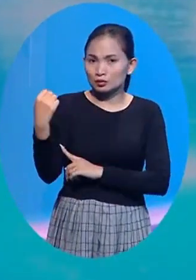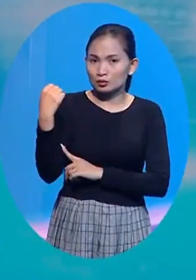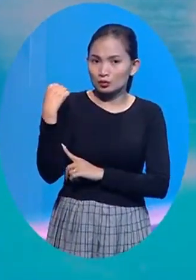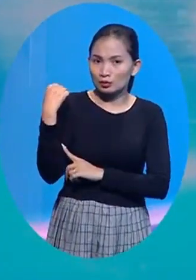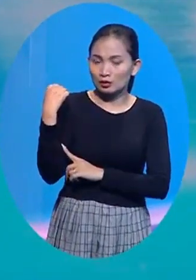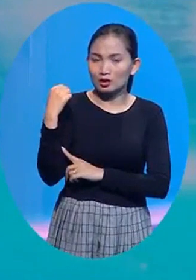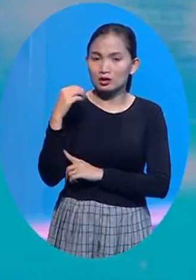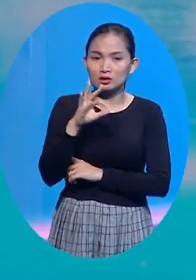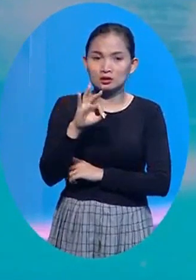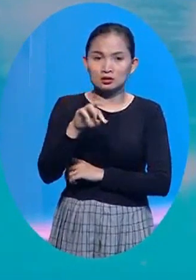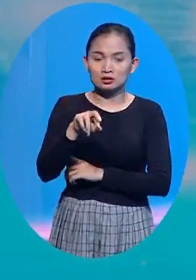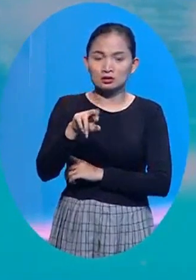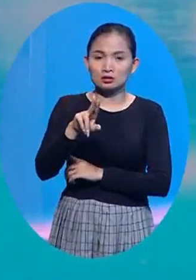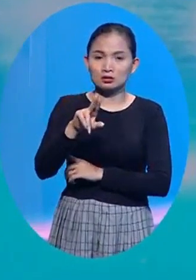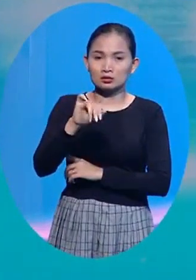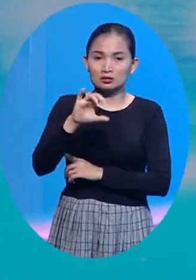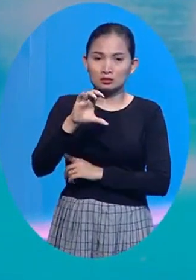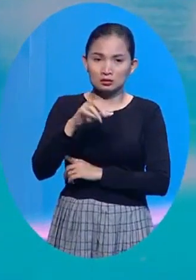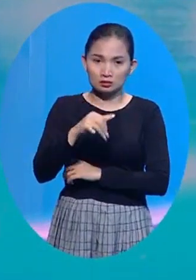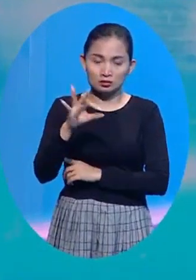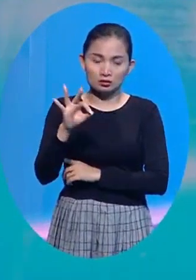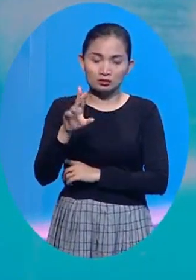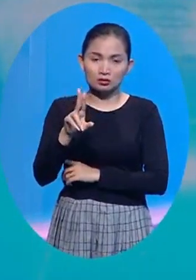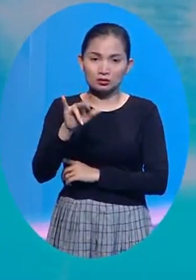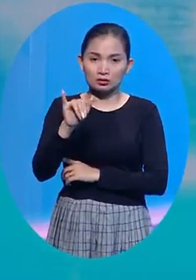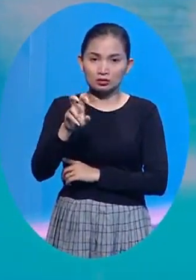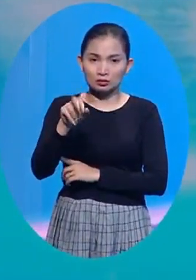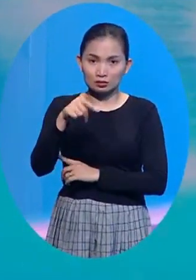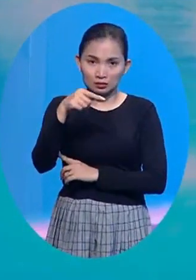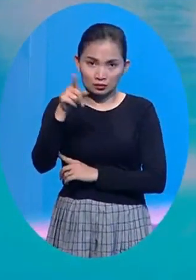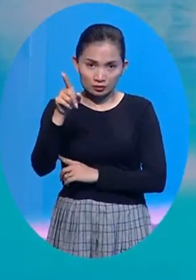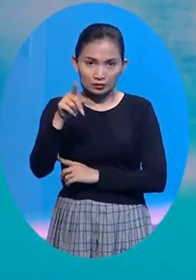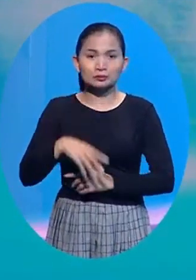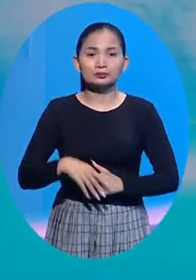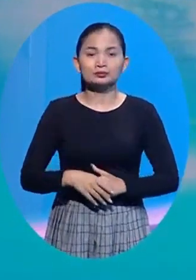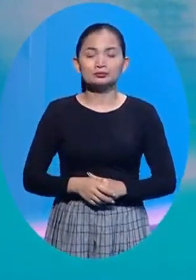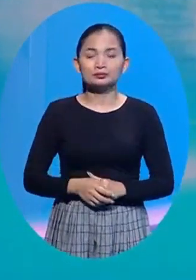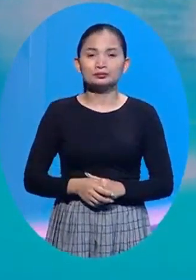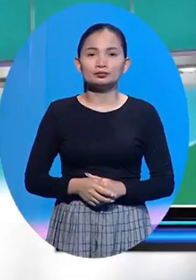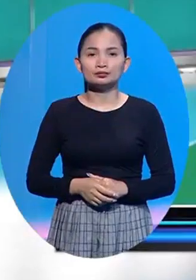một phần trong chiến dịch dinh dưỡng lành mạnh, sẵn sàng tiến bước của Herbalife Nutrition.